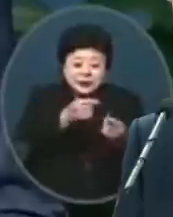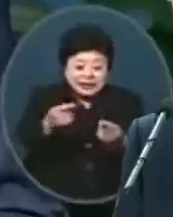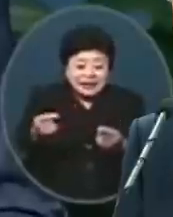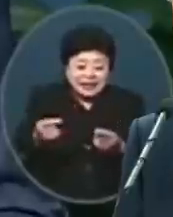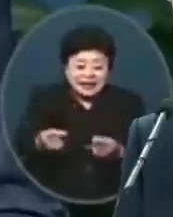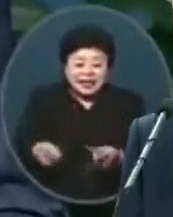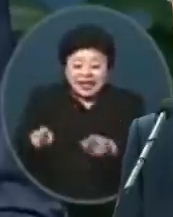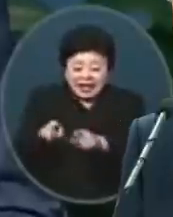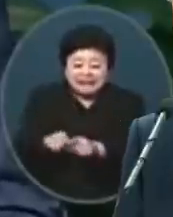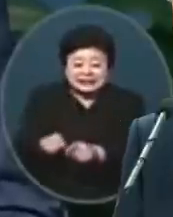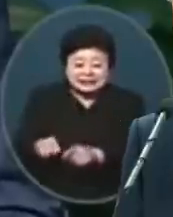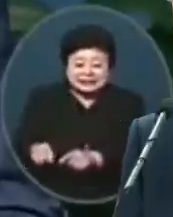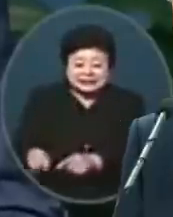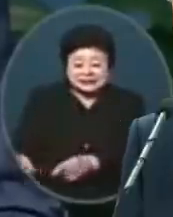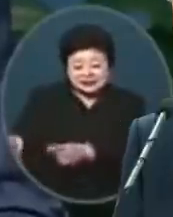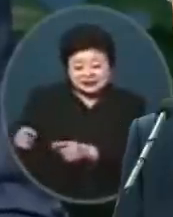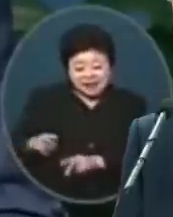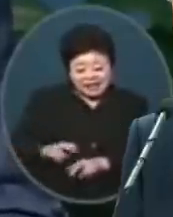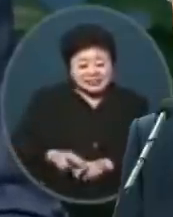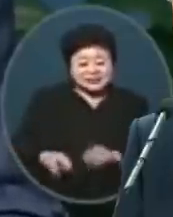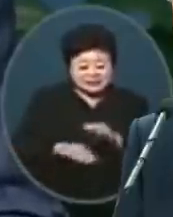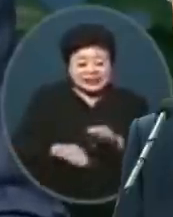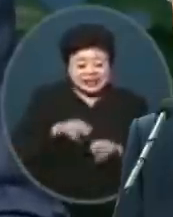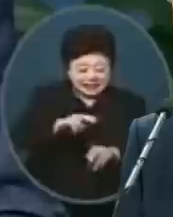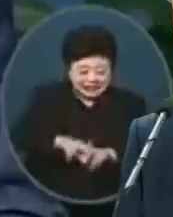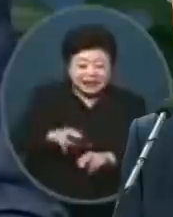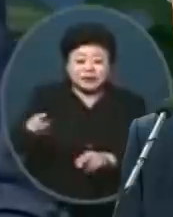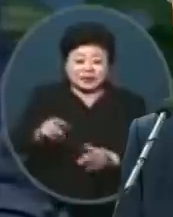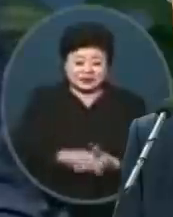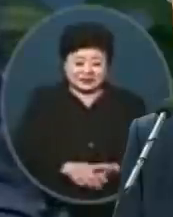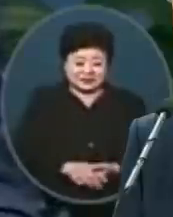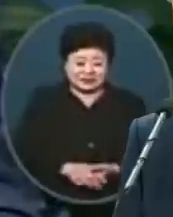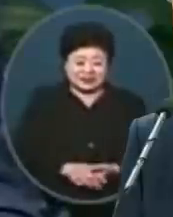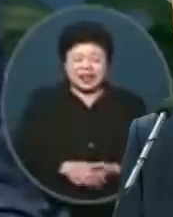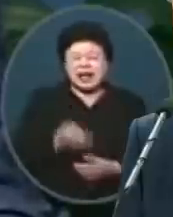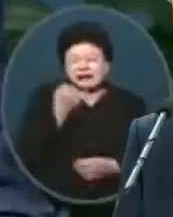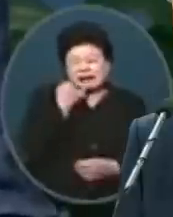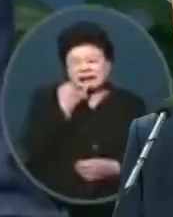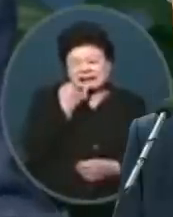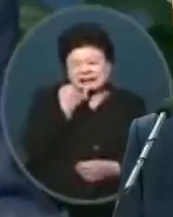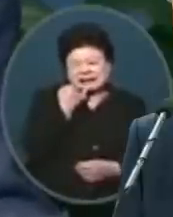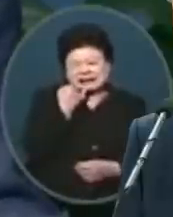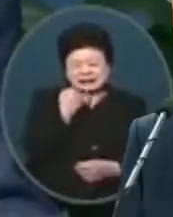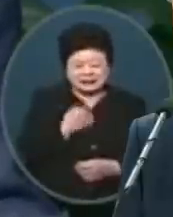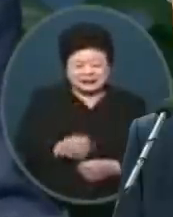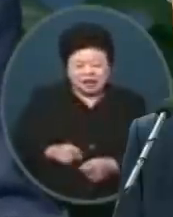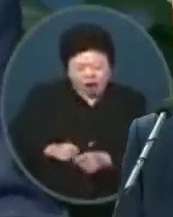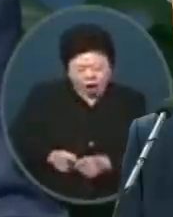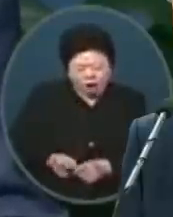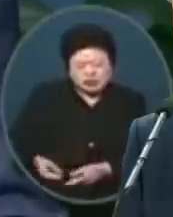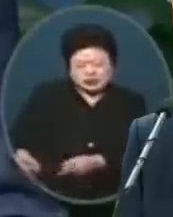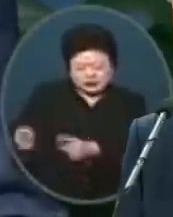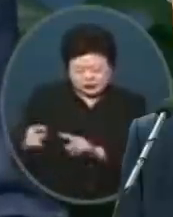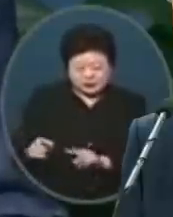그 같이 가는 거니까 여기 차에 타라고. 아유, 난 괜찮다. 그런 걸 억지로 태웠습니다.